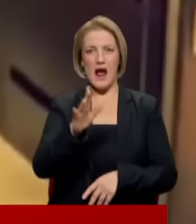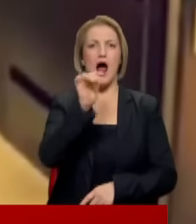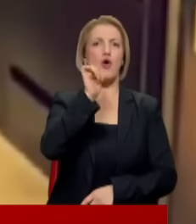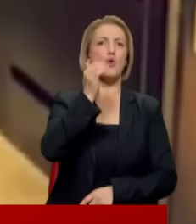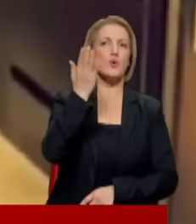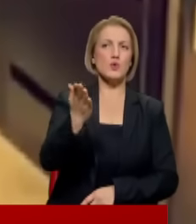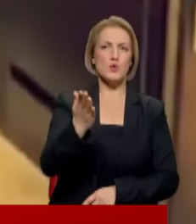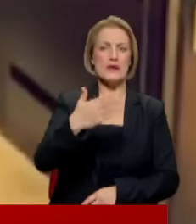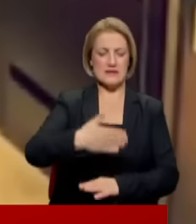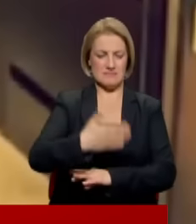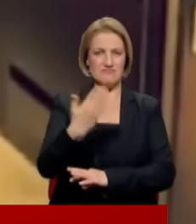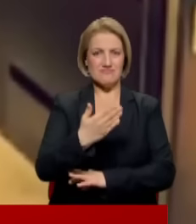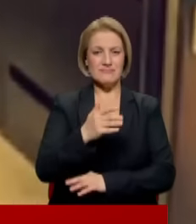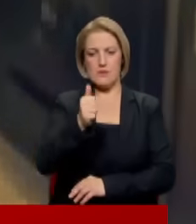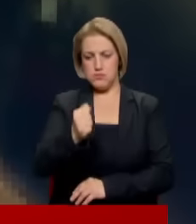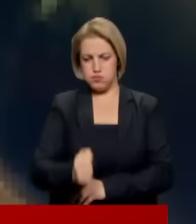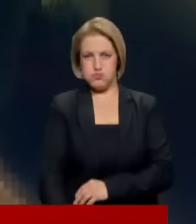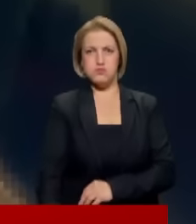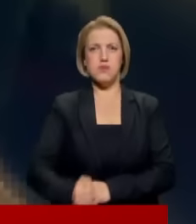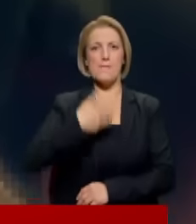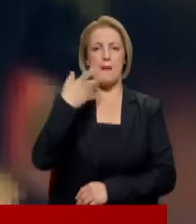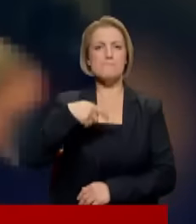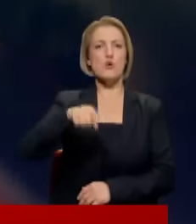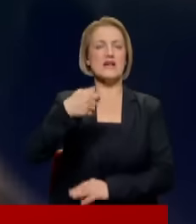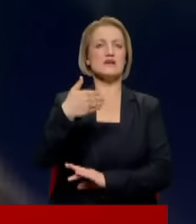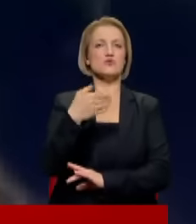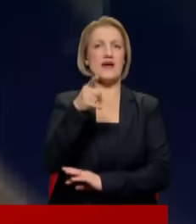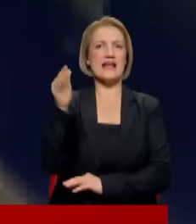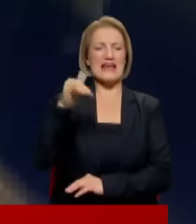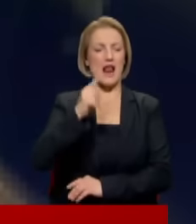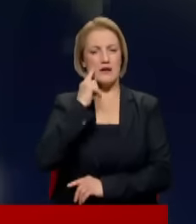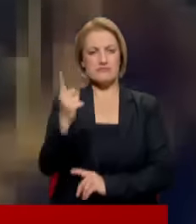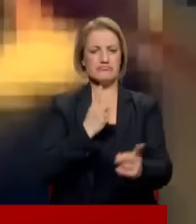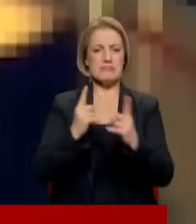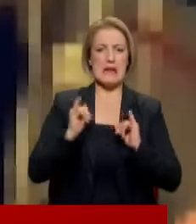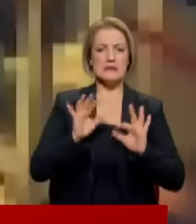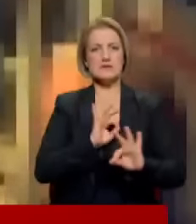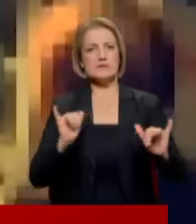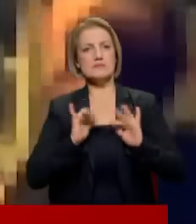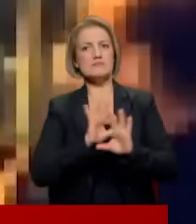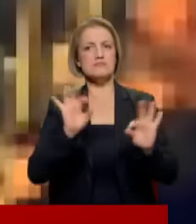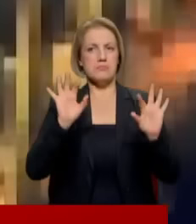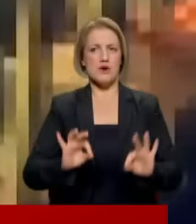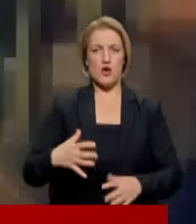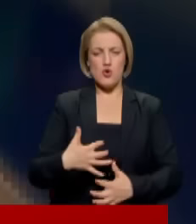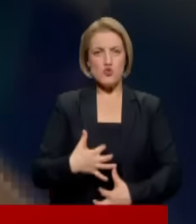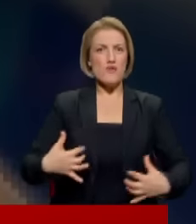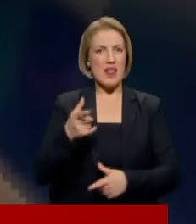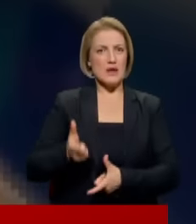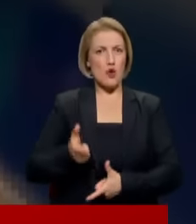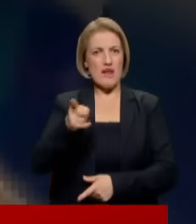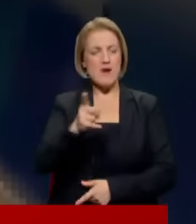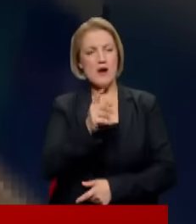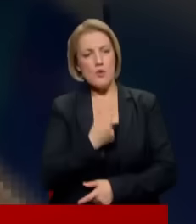alkollüydü turnikelerden ayrılmadı marmarayın Bostancı istasyonuna gelenleri rahatsız etmeye başladı güvenlik görevlisi uyarınca